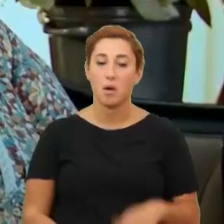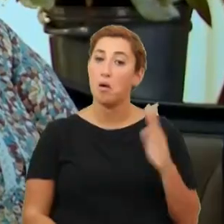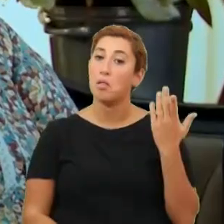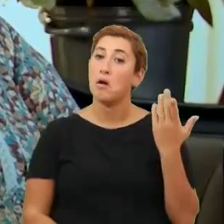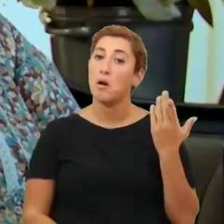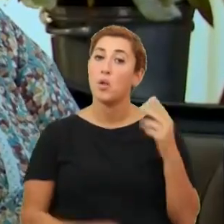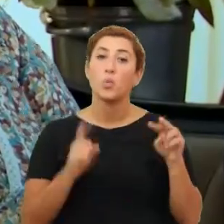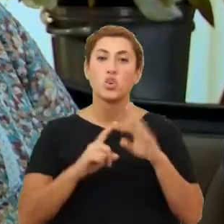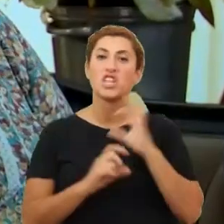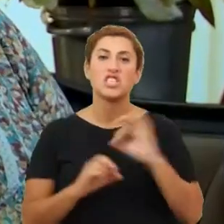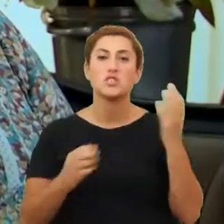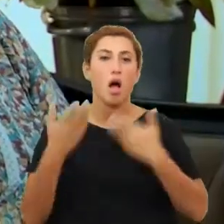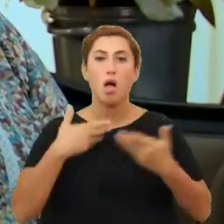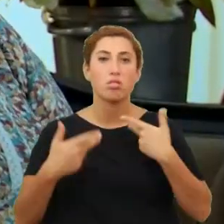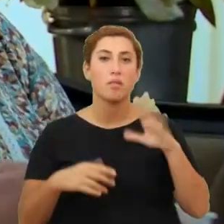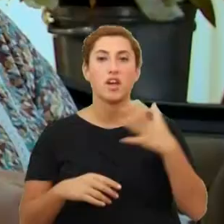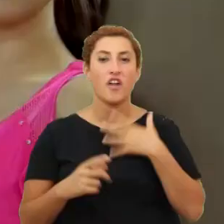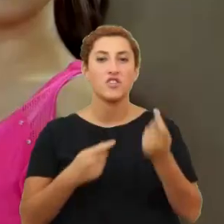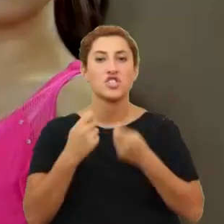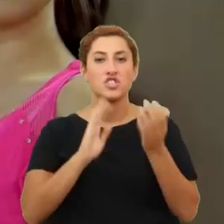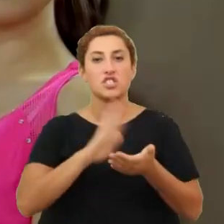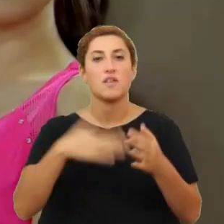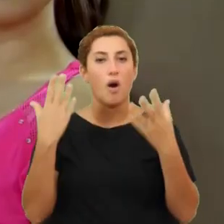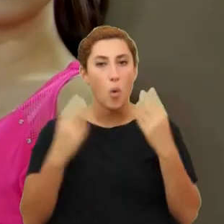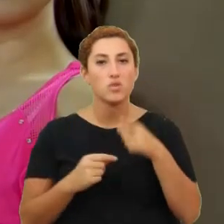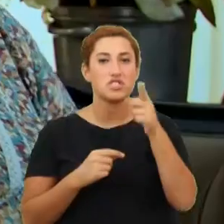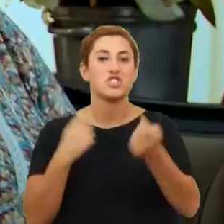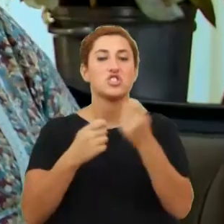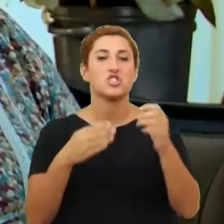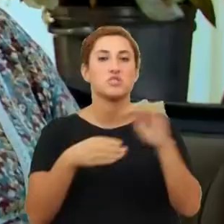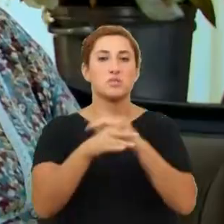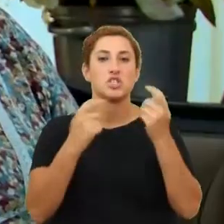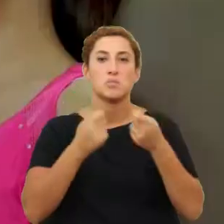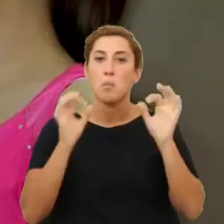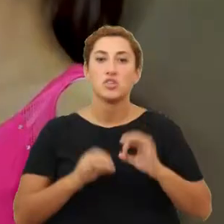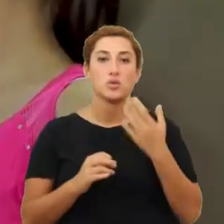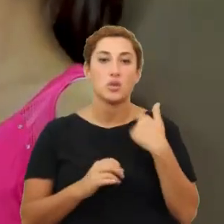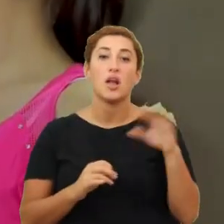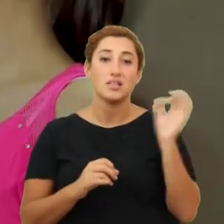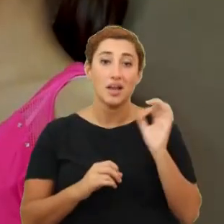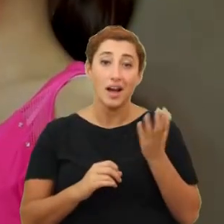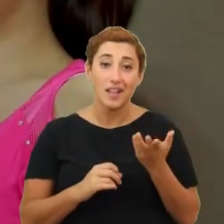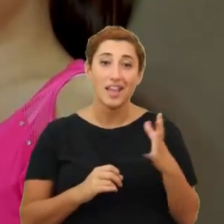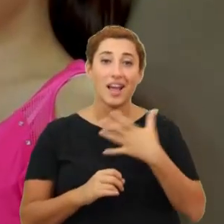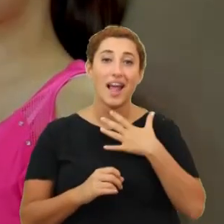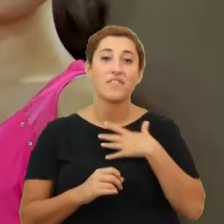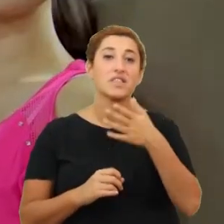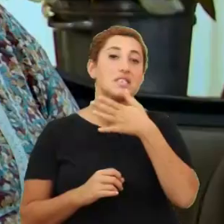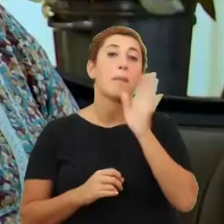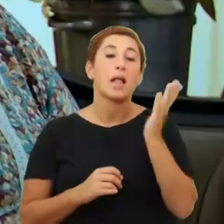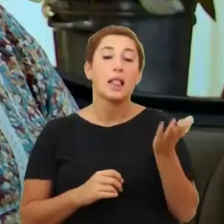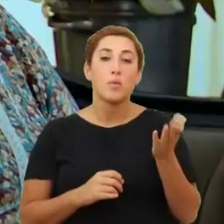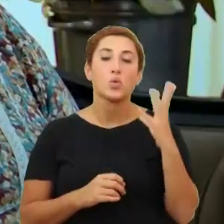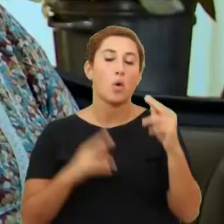Allah Allah. Nurhan hiç bahsetmedi. Kendi işinden istifa edip sizin şirkette çalışacağından. Zaten kendisi de